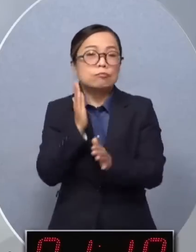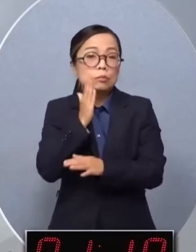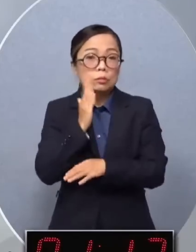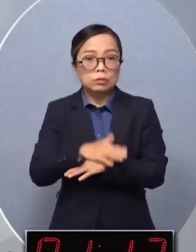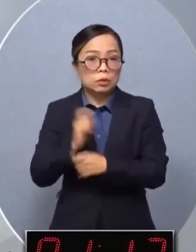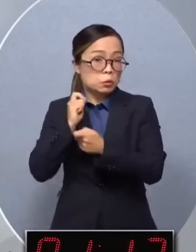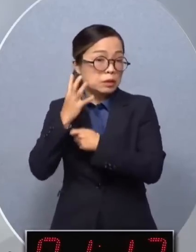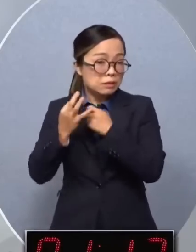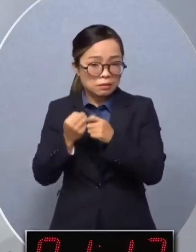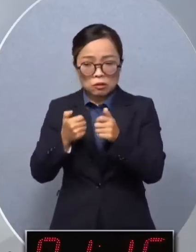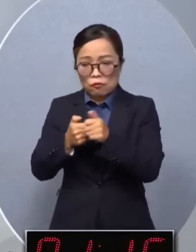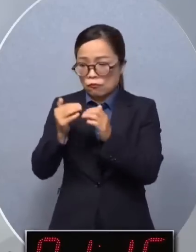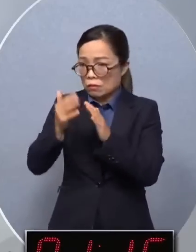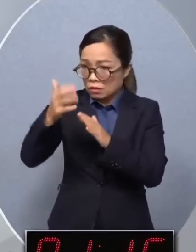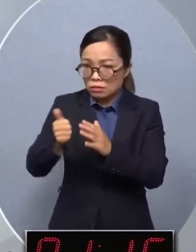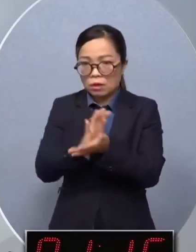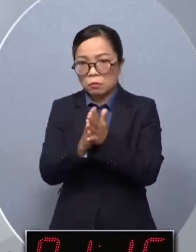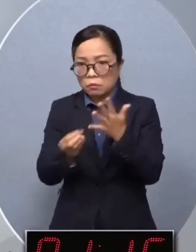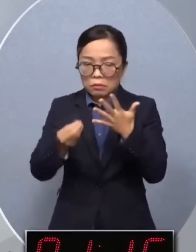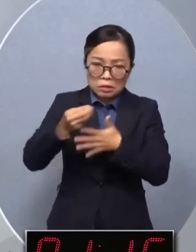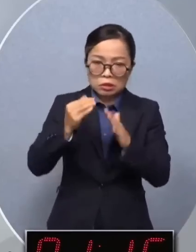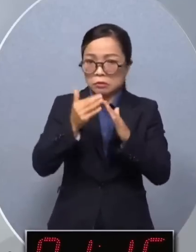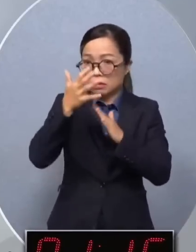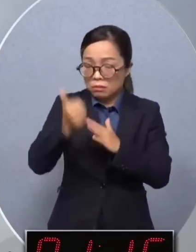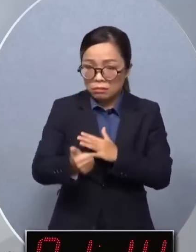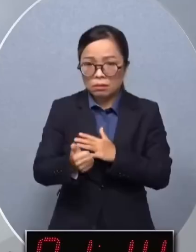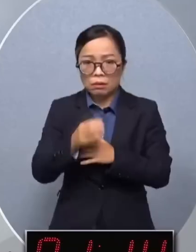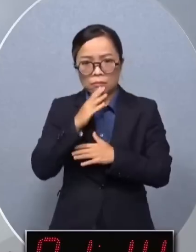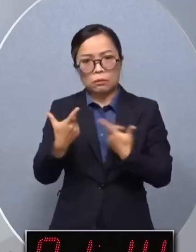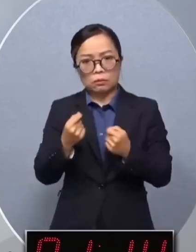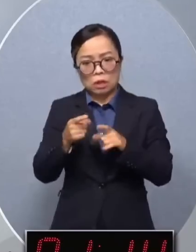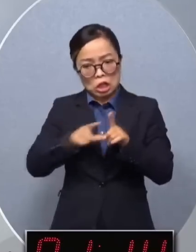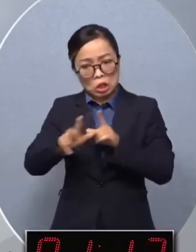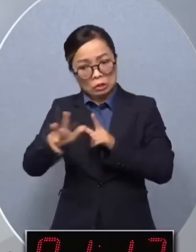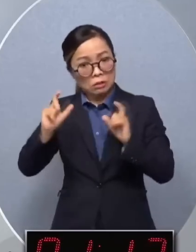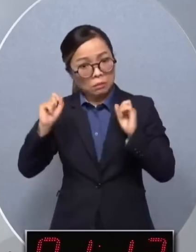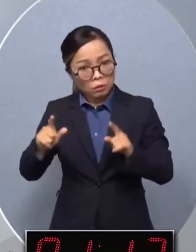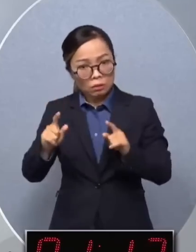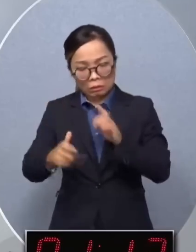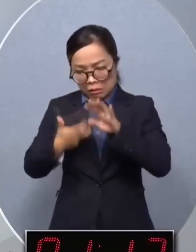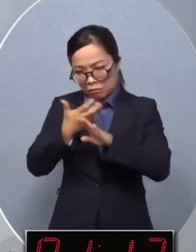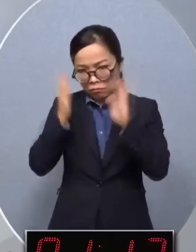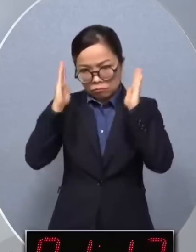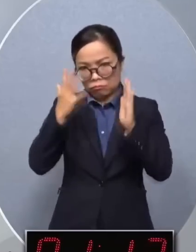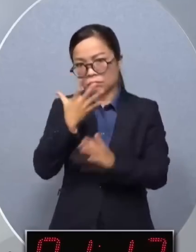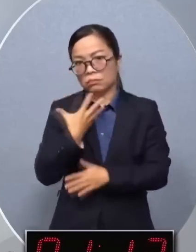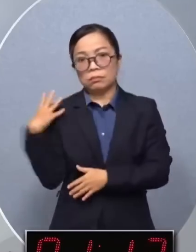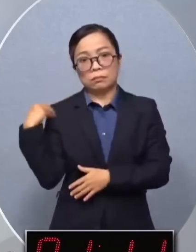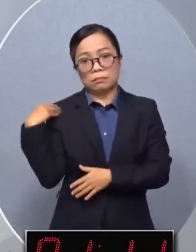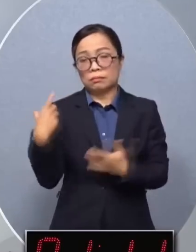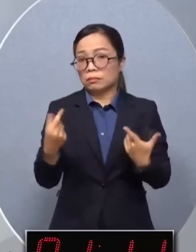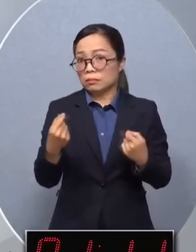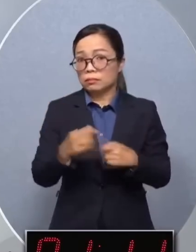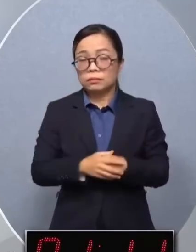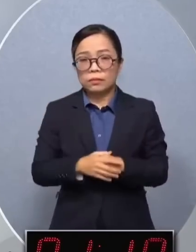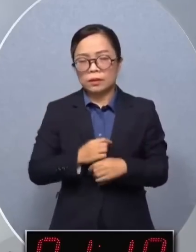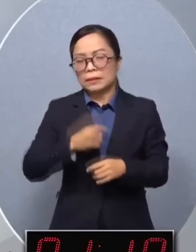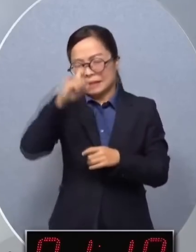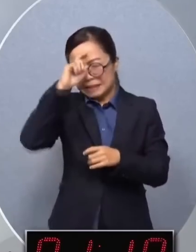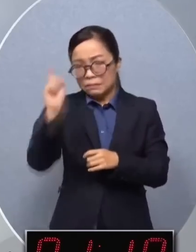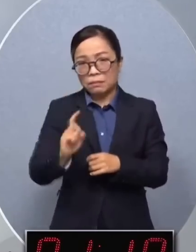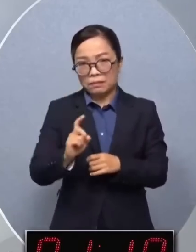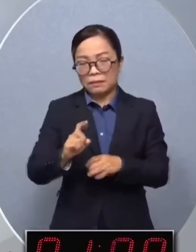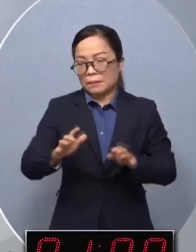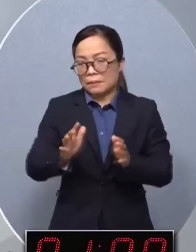不管当副市长或当市长，角色不一样，认真的态度永远是一样，就是希望能够立